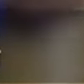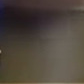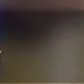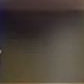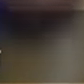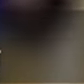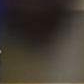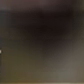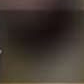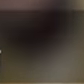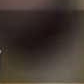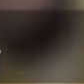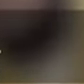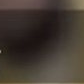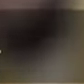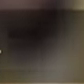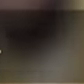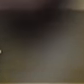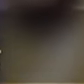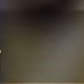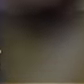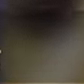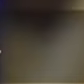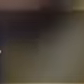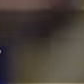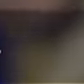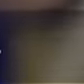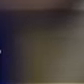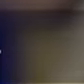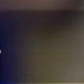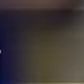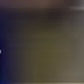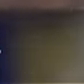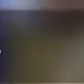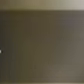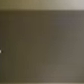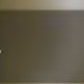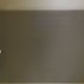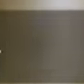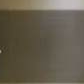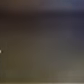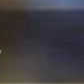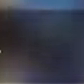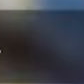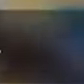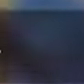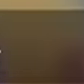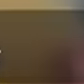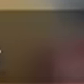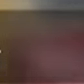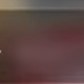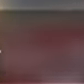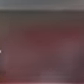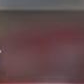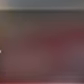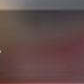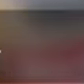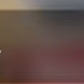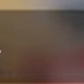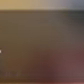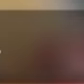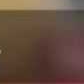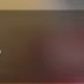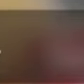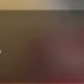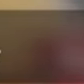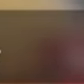natanggap ko na po ang pera na panalunan ko mula sa random tulong na 5,000 pesos at nakabili na po ako ng bigas at gatas pati vitamins ng